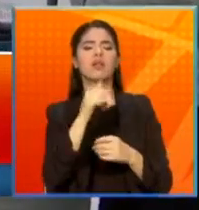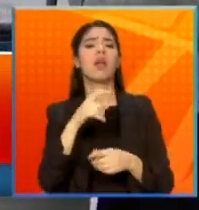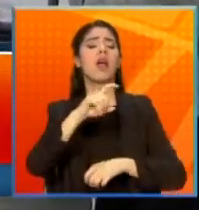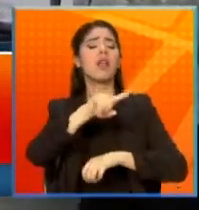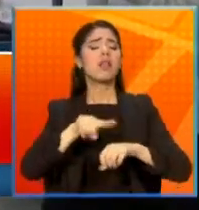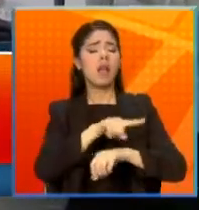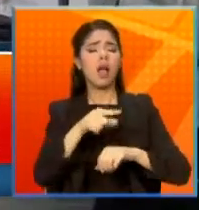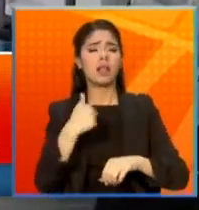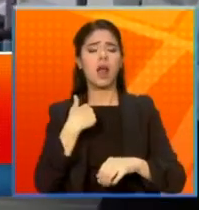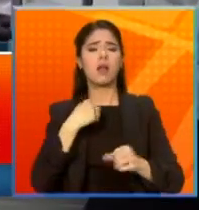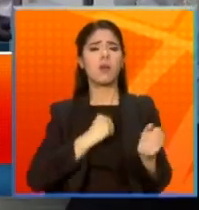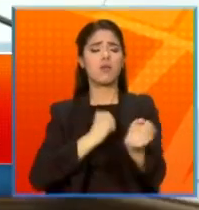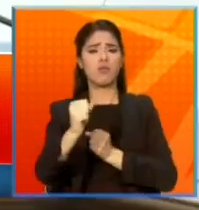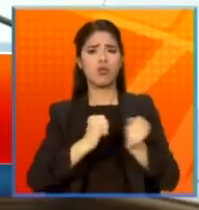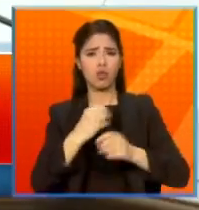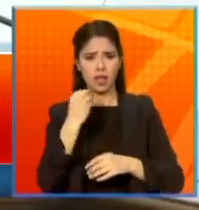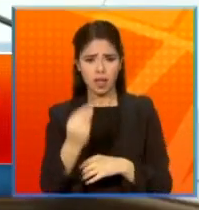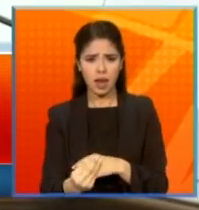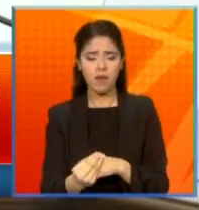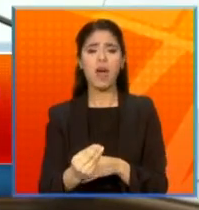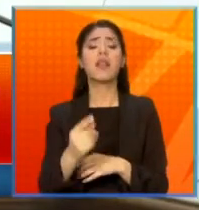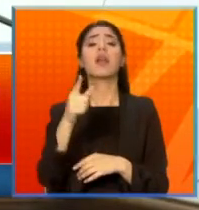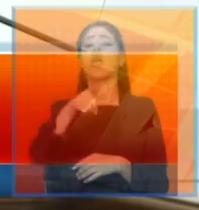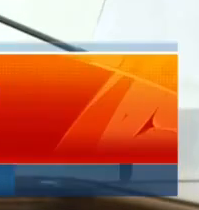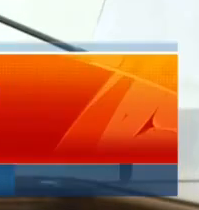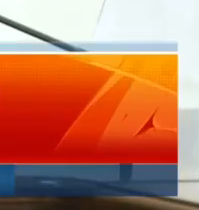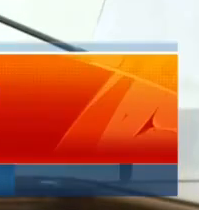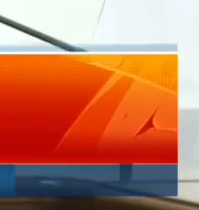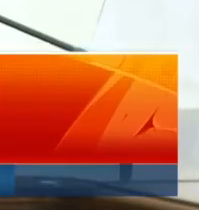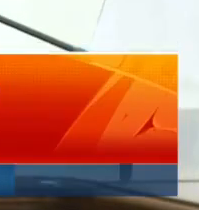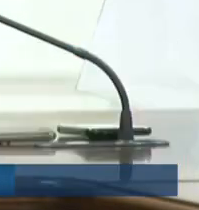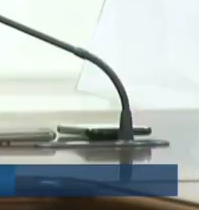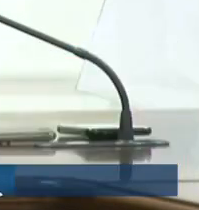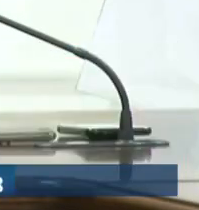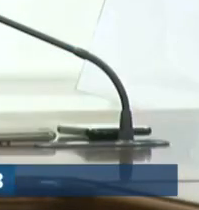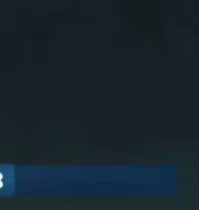saatlerce mücadele ettik, Türkiye'ye indirmedik. Bunu kimse bilmiyor.